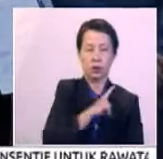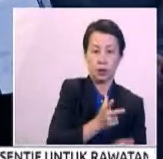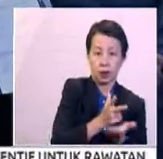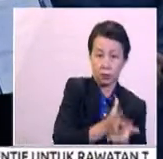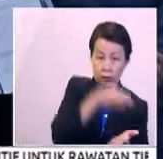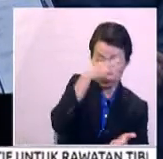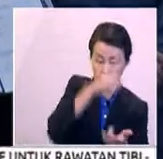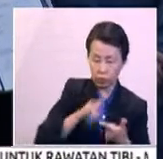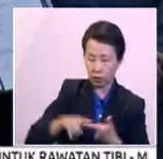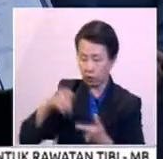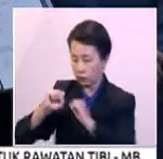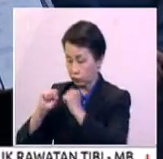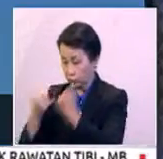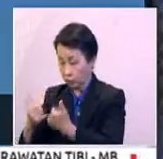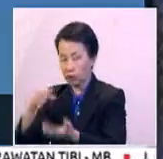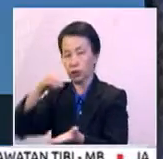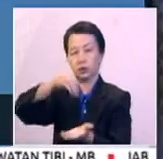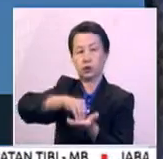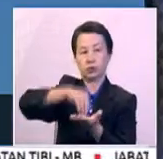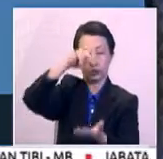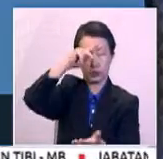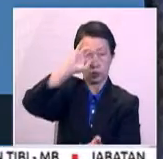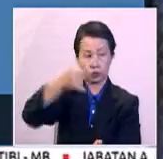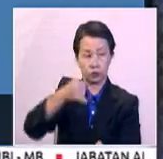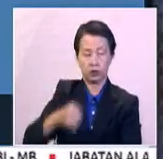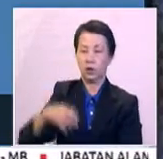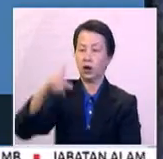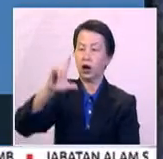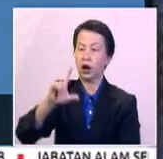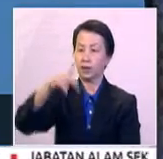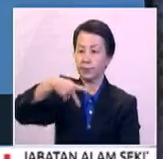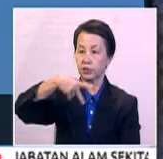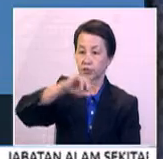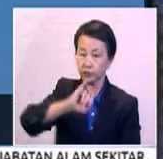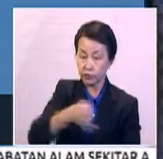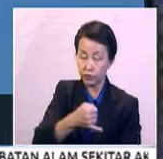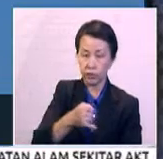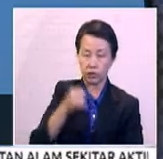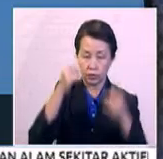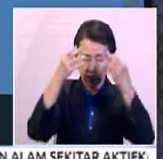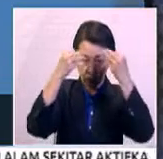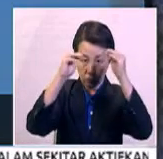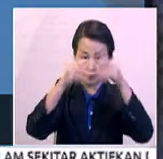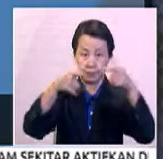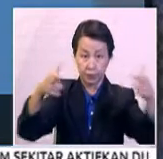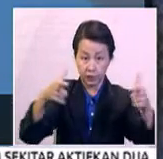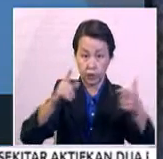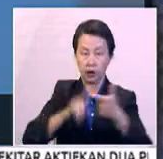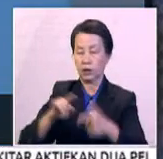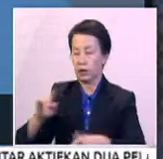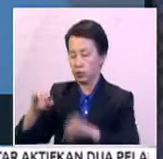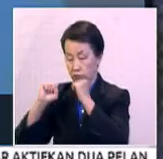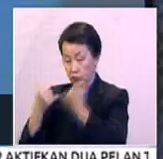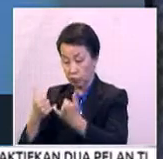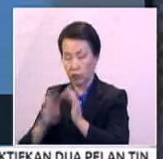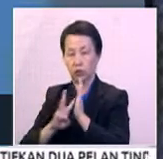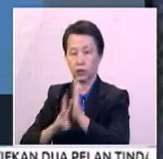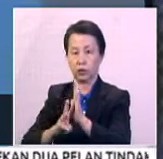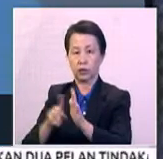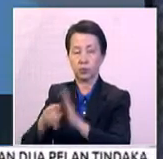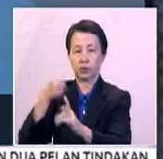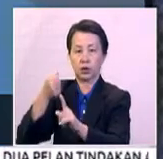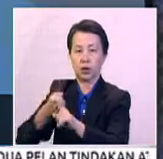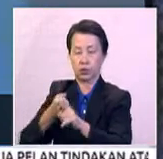dan Smartcrest Sdn Bhd di Putrajaya. LPJ diwakili pengurus besarnya Razif Ahmad, manakala Smartcrest diwakili